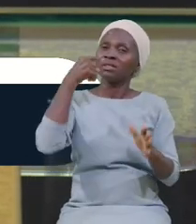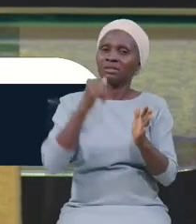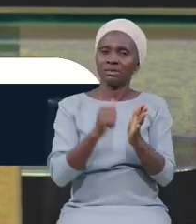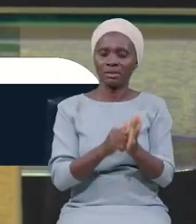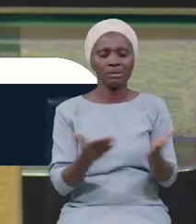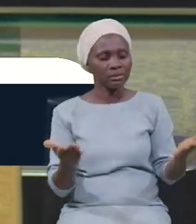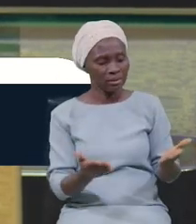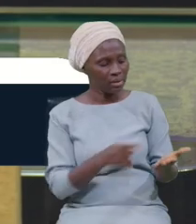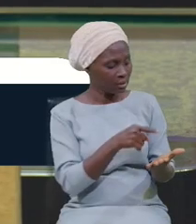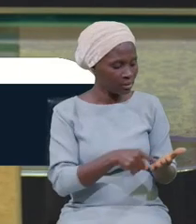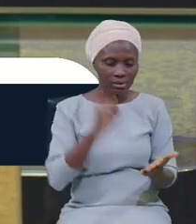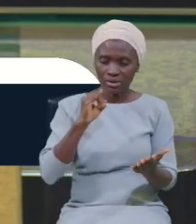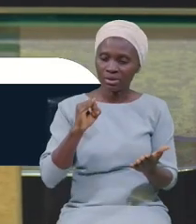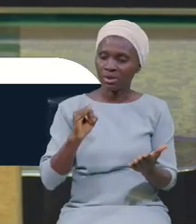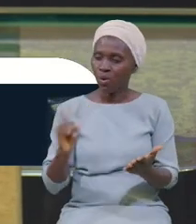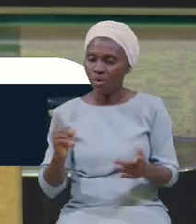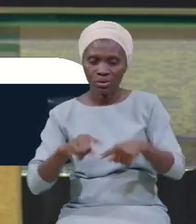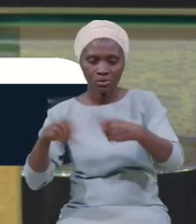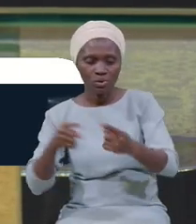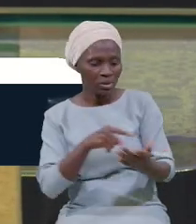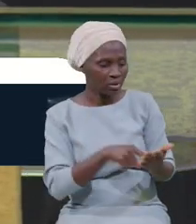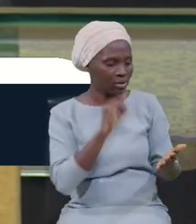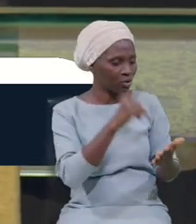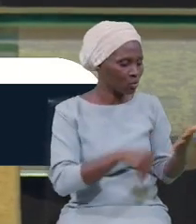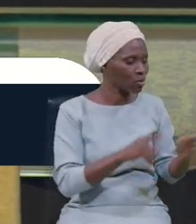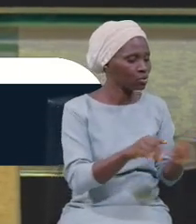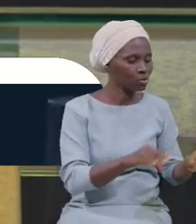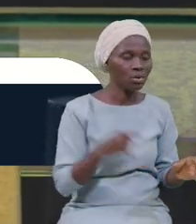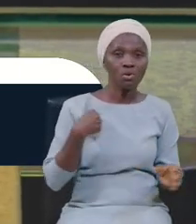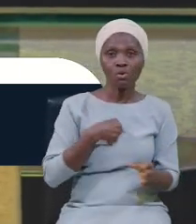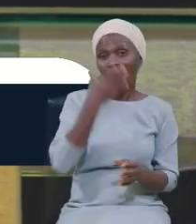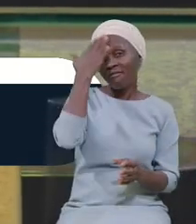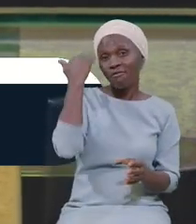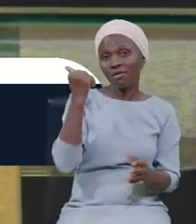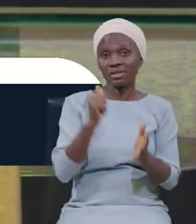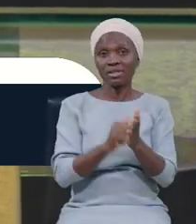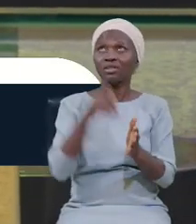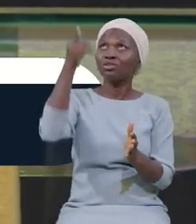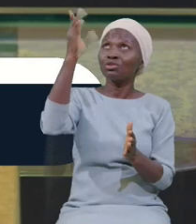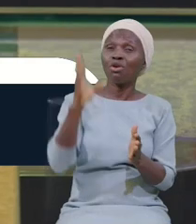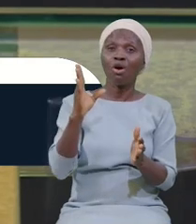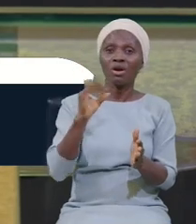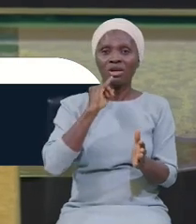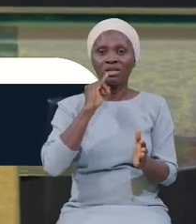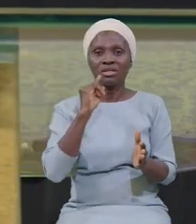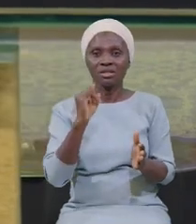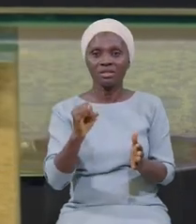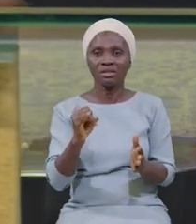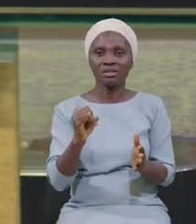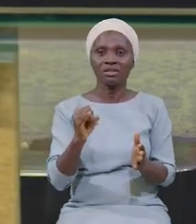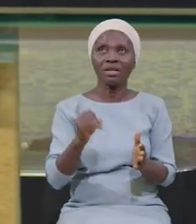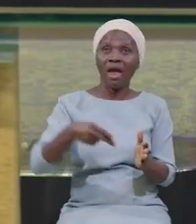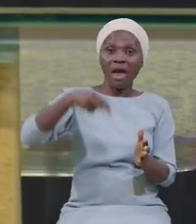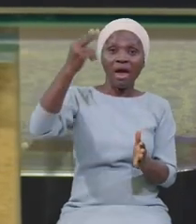« Voici là où il faut aller, voici ce qu'il faut faire », on oublie que Dieu est plus élevé que